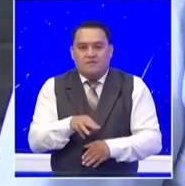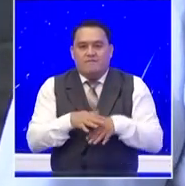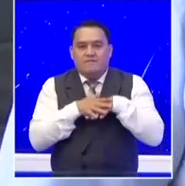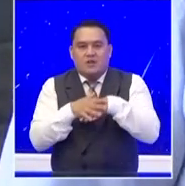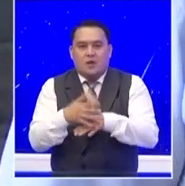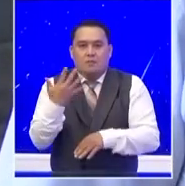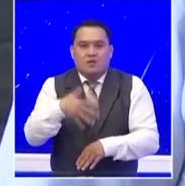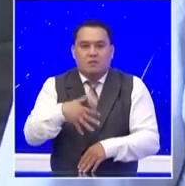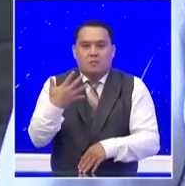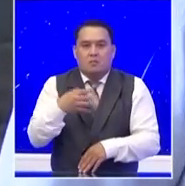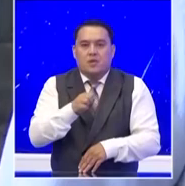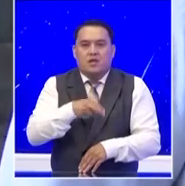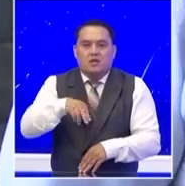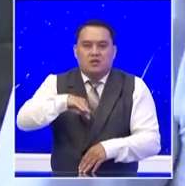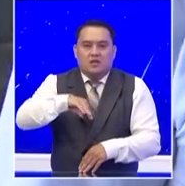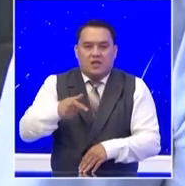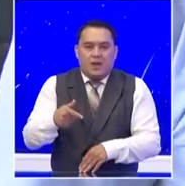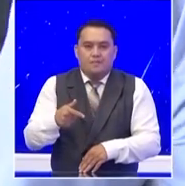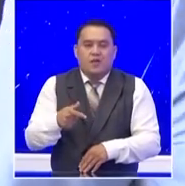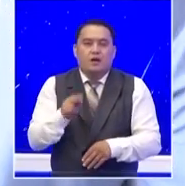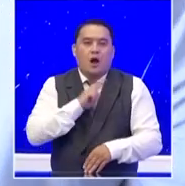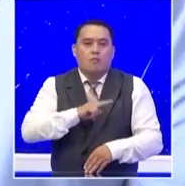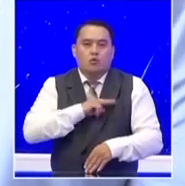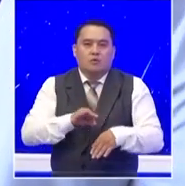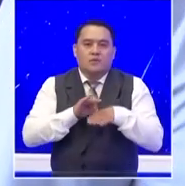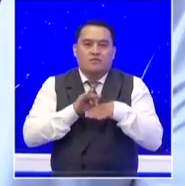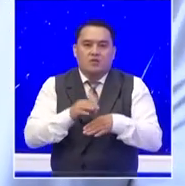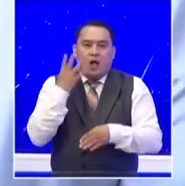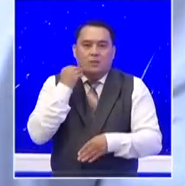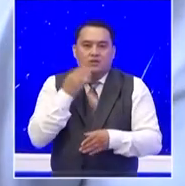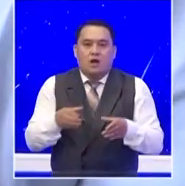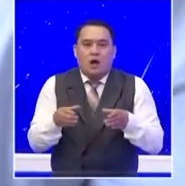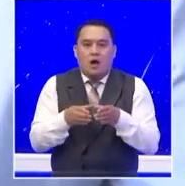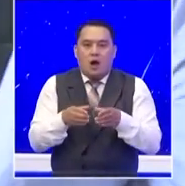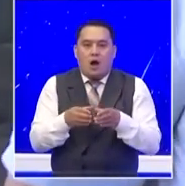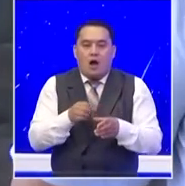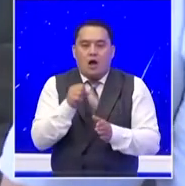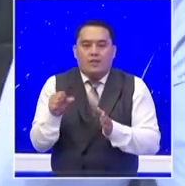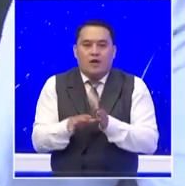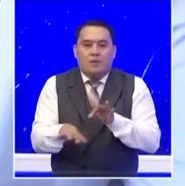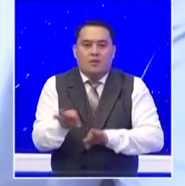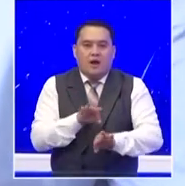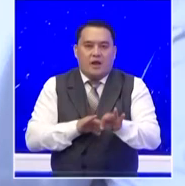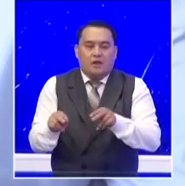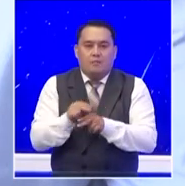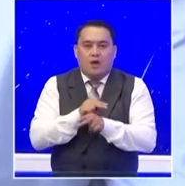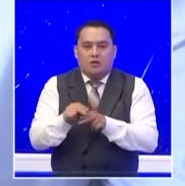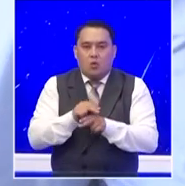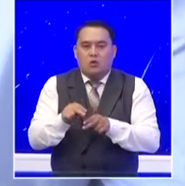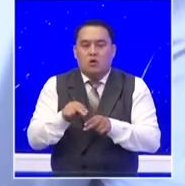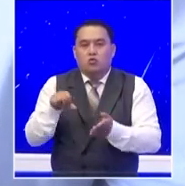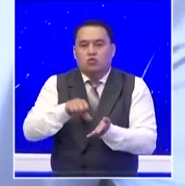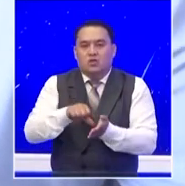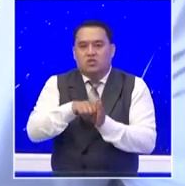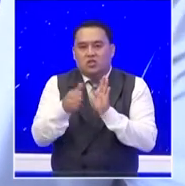более 55,5 миллионов тенге. Работы проводит алматинская компания «Азио Энергопроект Монтаж». В работах по ремонту